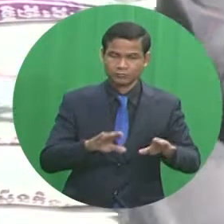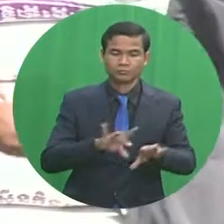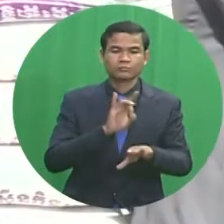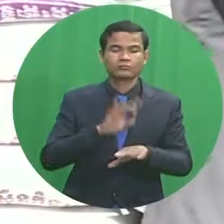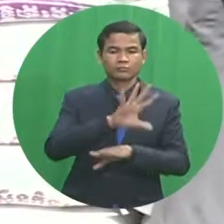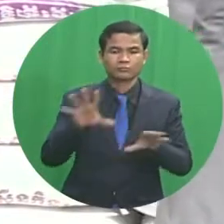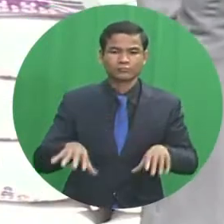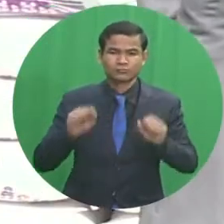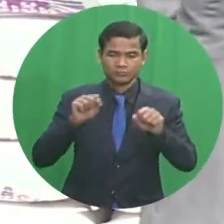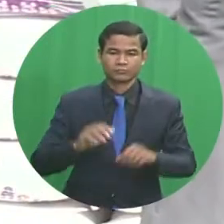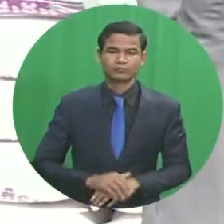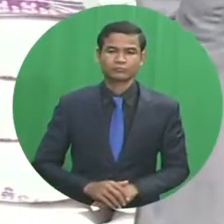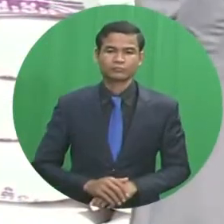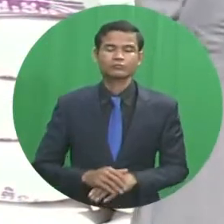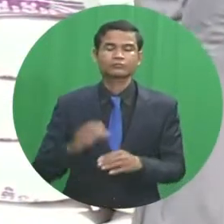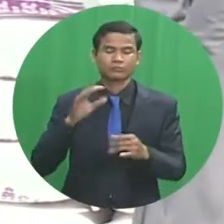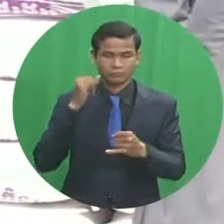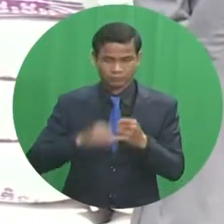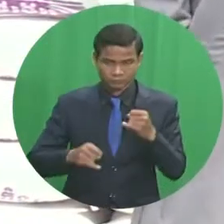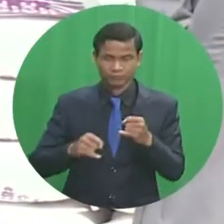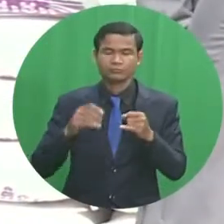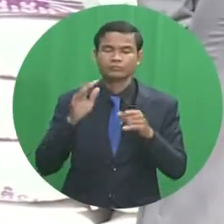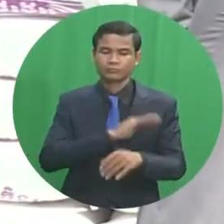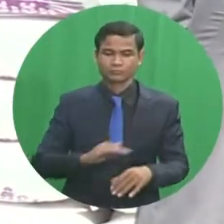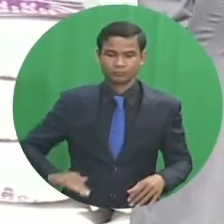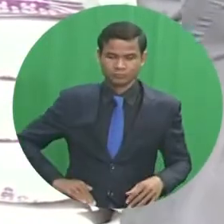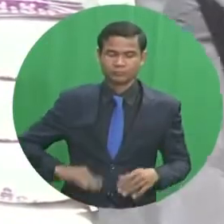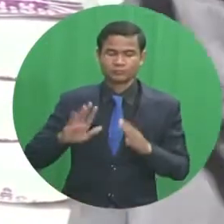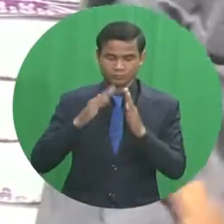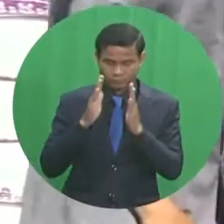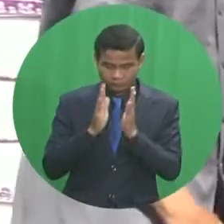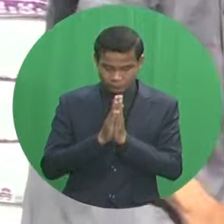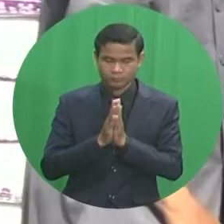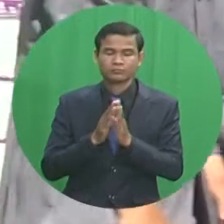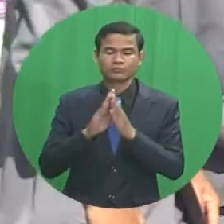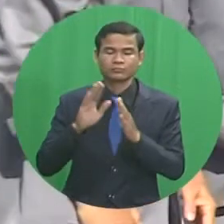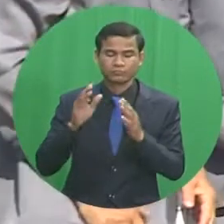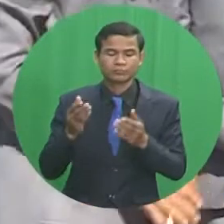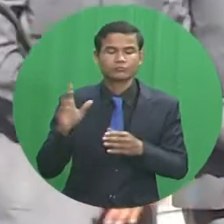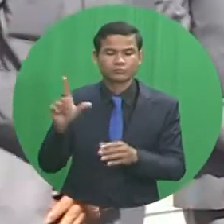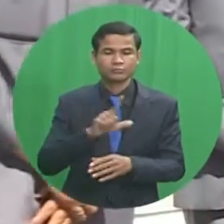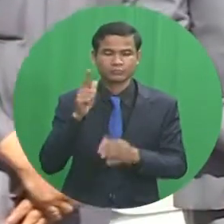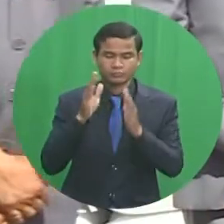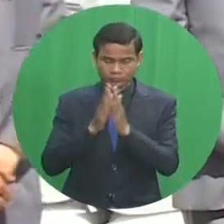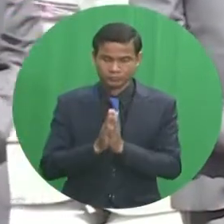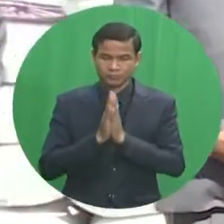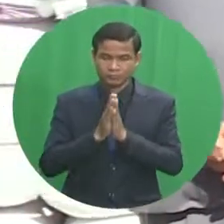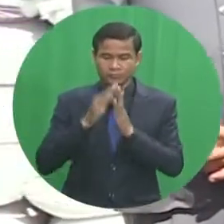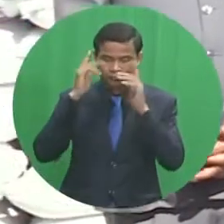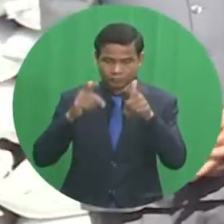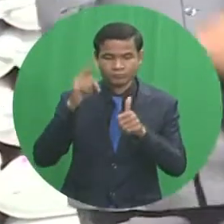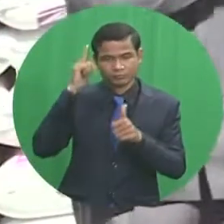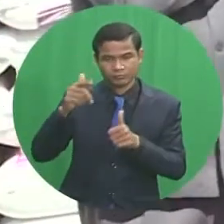ពង់ឆ្នាំងនៃយើងជាទីបញ្ចប់សម្ដេចជីវវាំងសូមថ្លែងអំណរគុណនិងសូមជូនពរអាដាមលោកជំទា